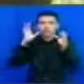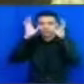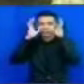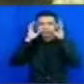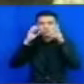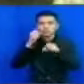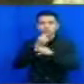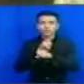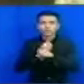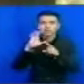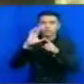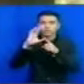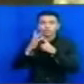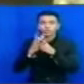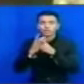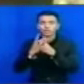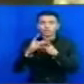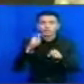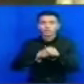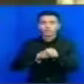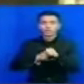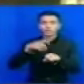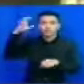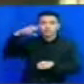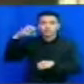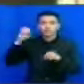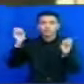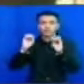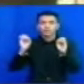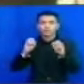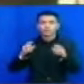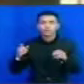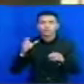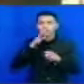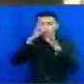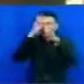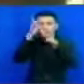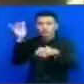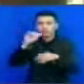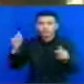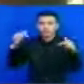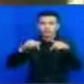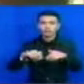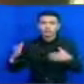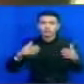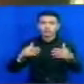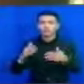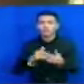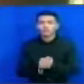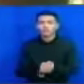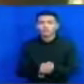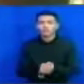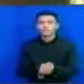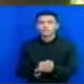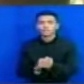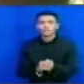nebe kwandu iha tempo udan laiha katua sira konsentra hamutu ia fatini ne podi hatu nudan ahuni konsentra saun bibi